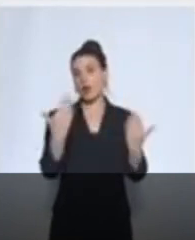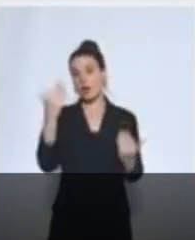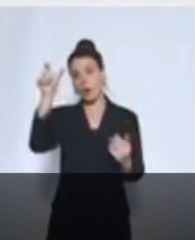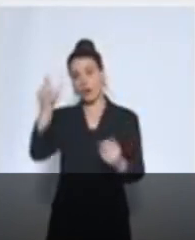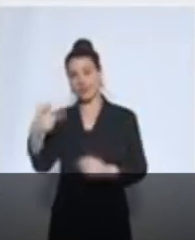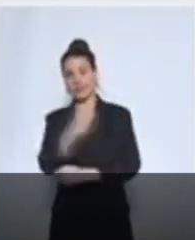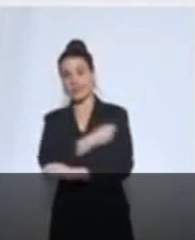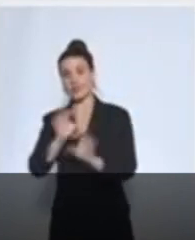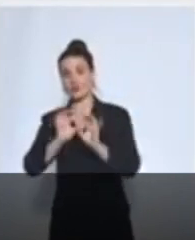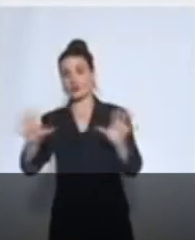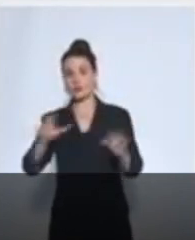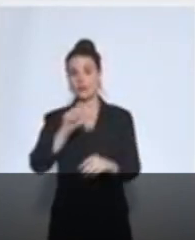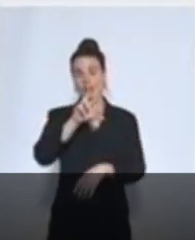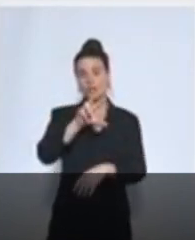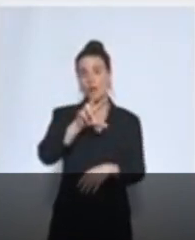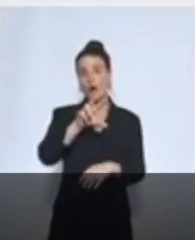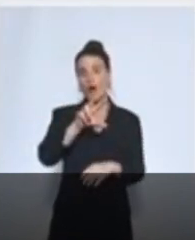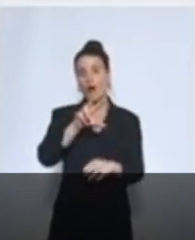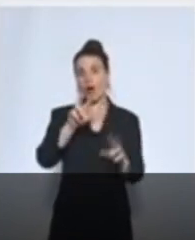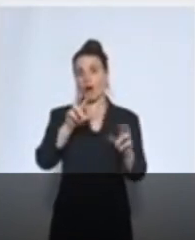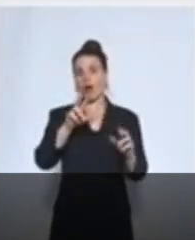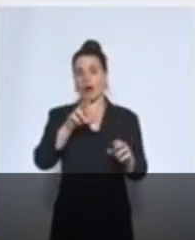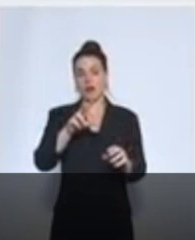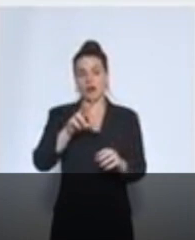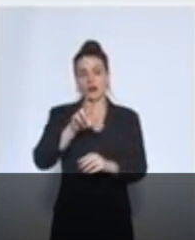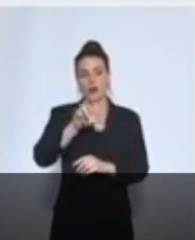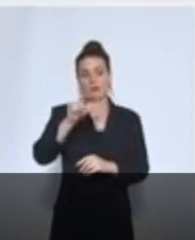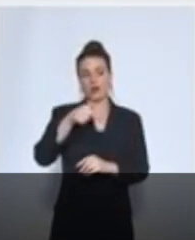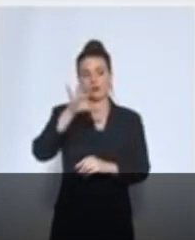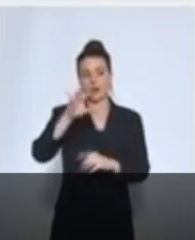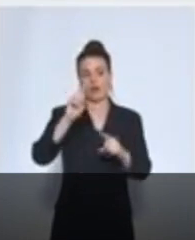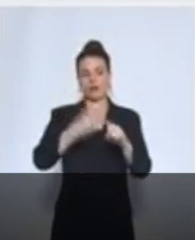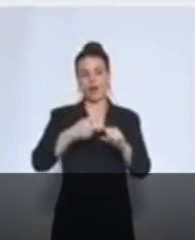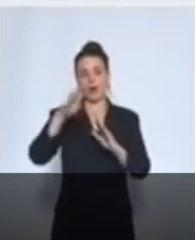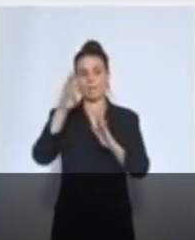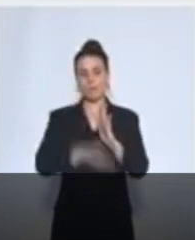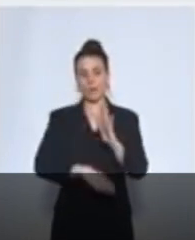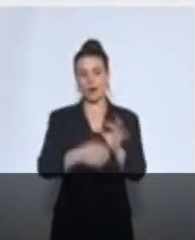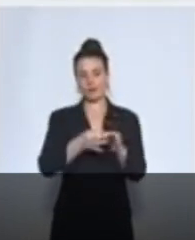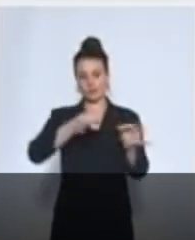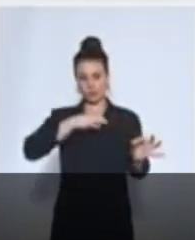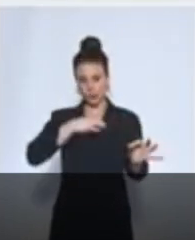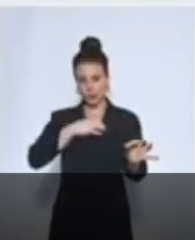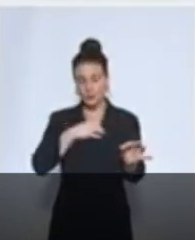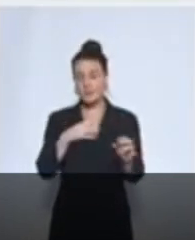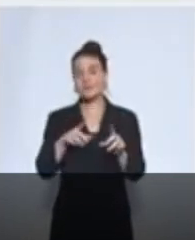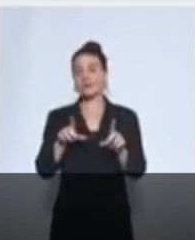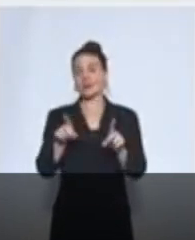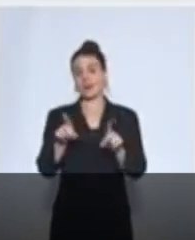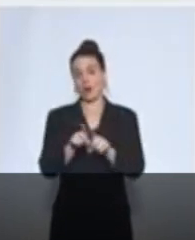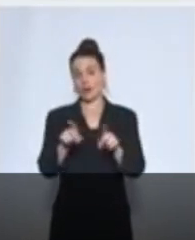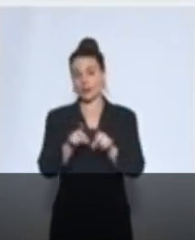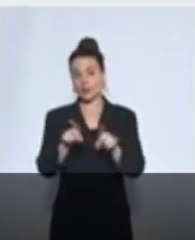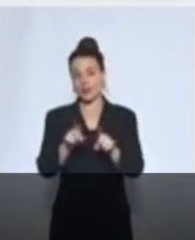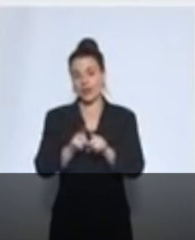surtout 25 fois moins de risque d'être hospitalisé en soins critiques, c'est-à-dire avec